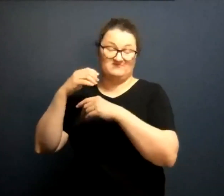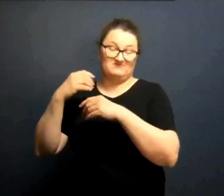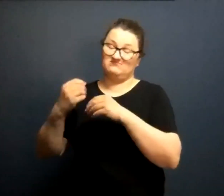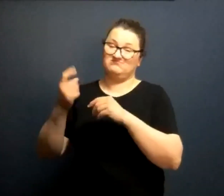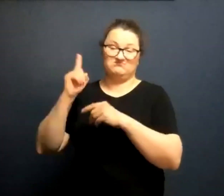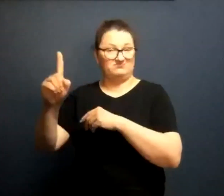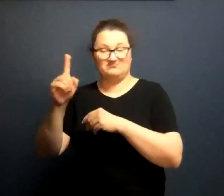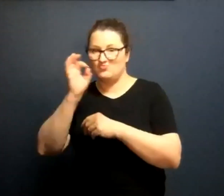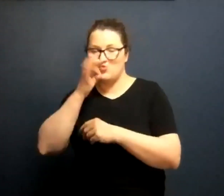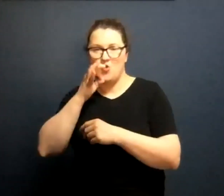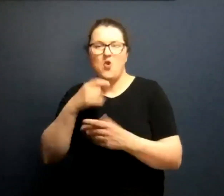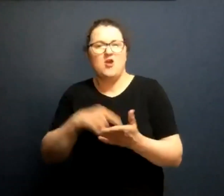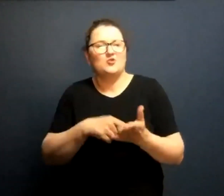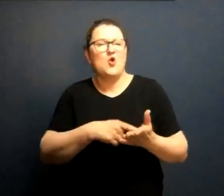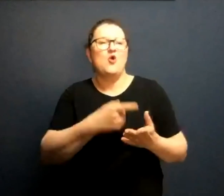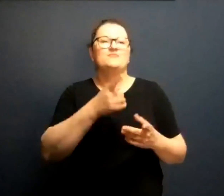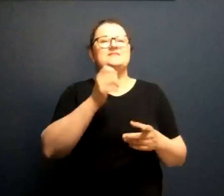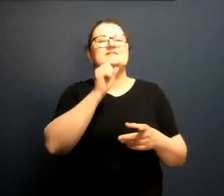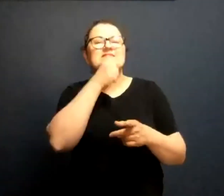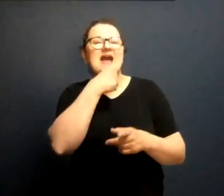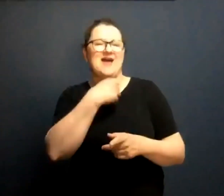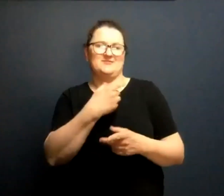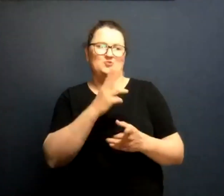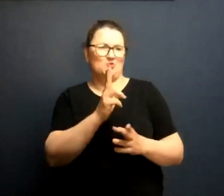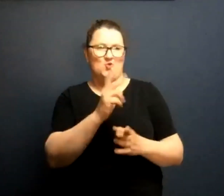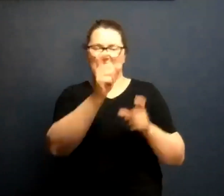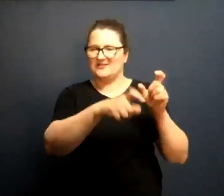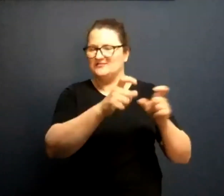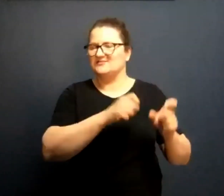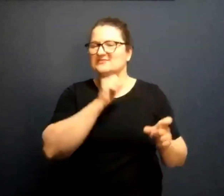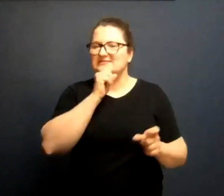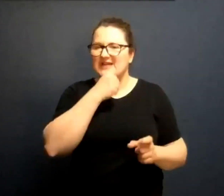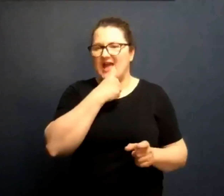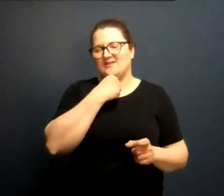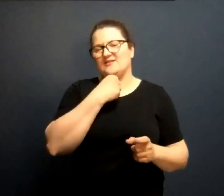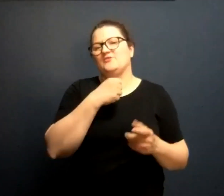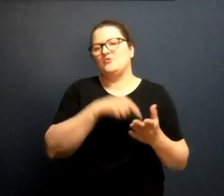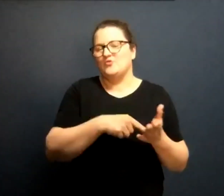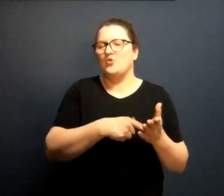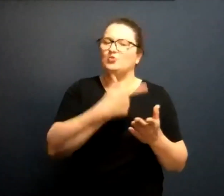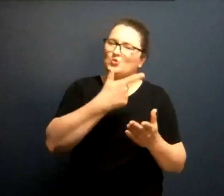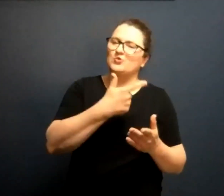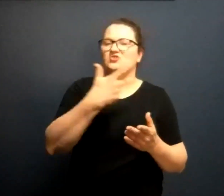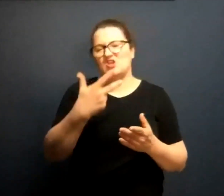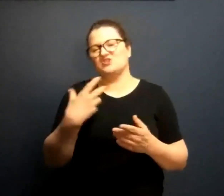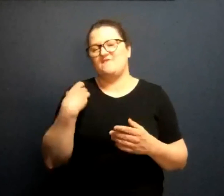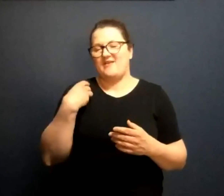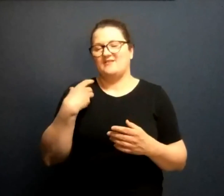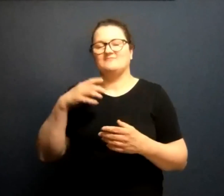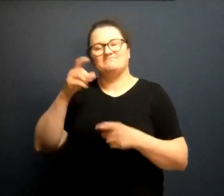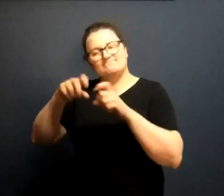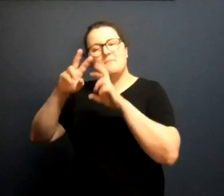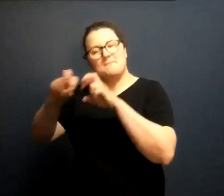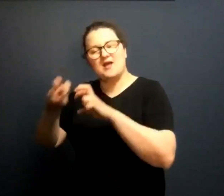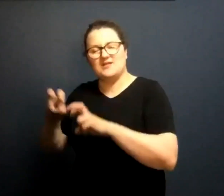kto to jest człowiek stary? No gdzieś tam ten trzeci, drugi wiek, to gerontolodzy tutaj stawiają takie